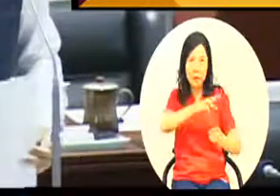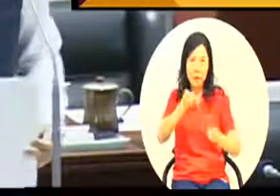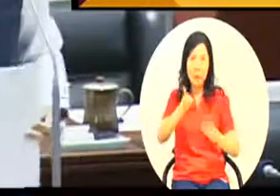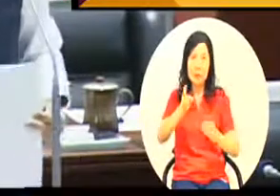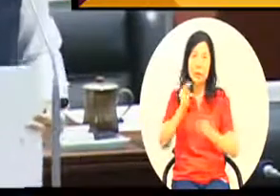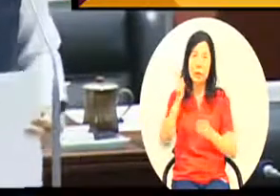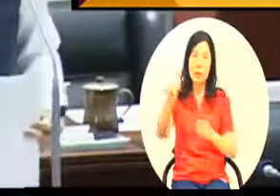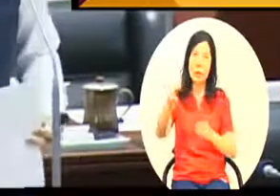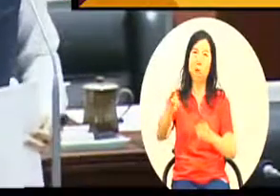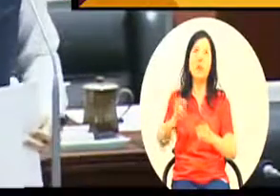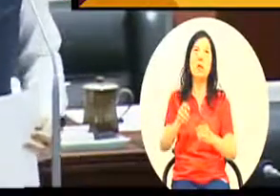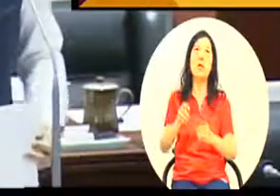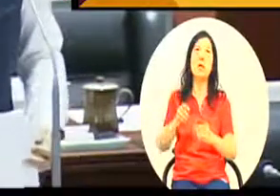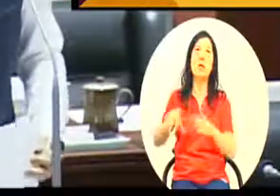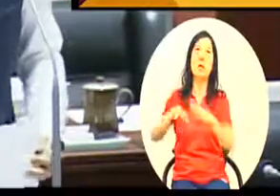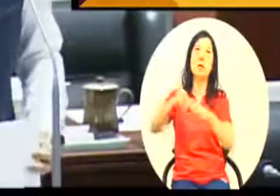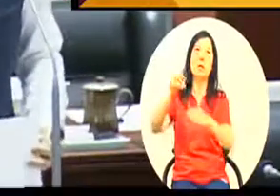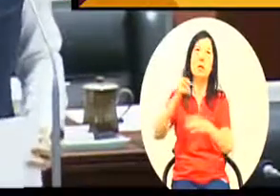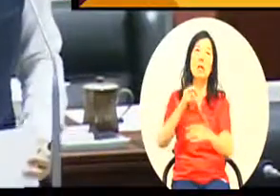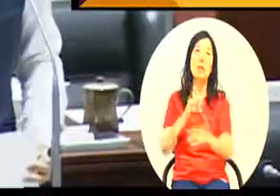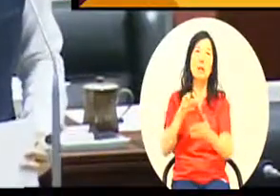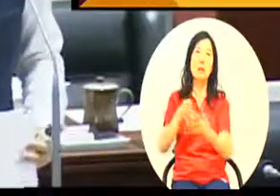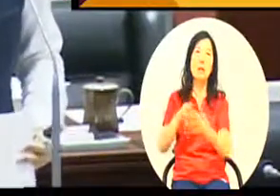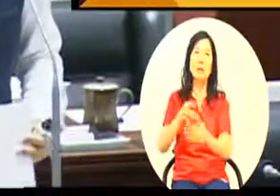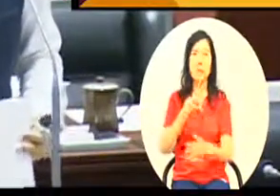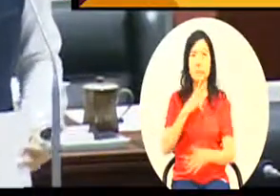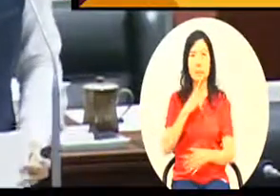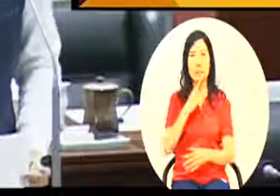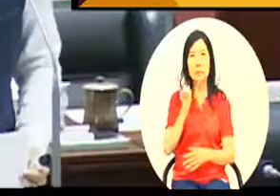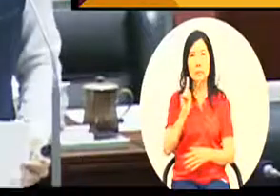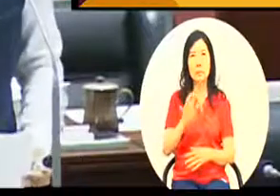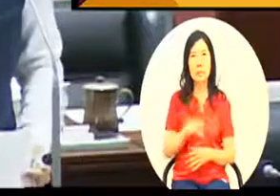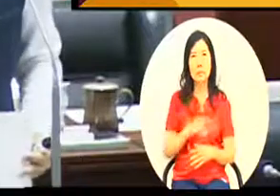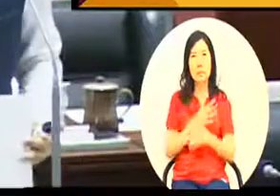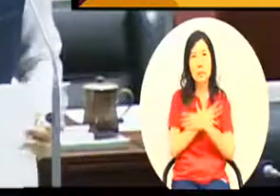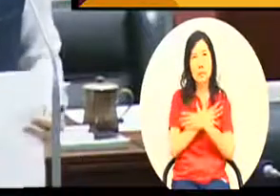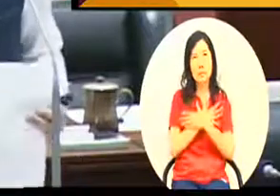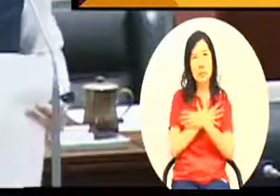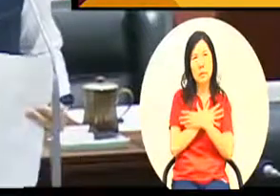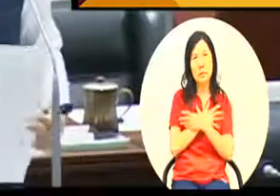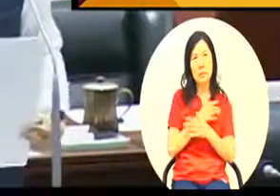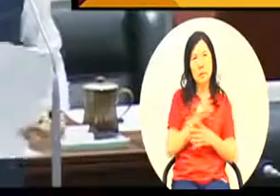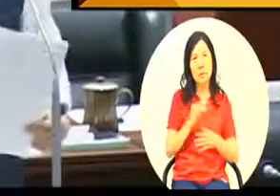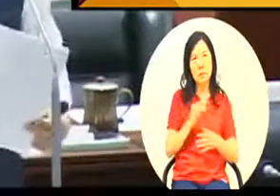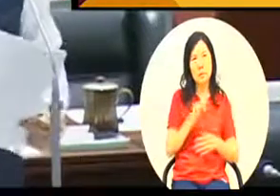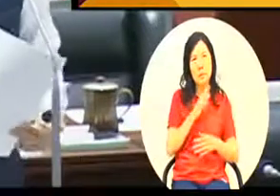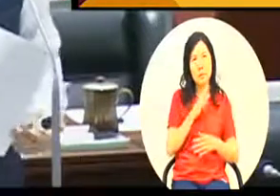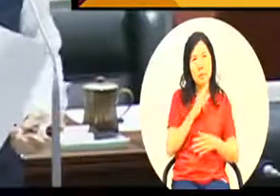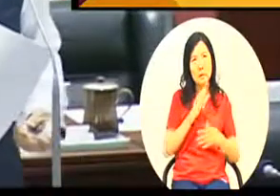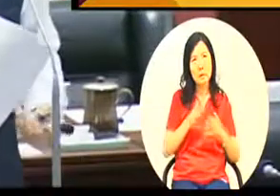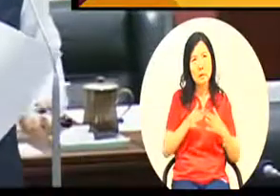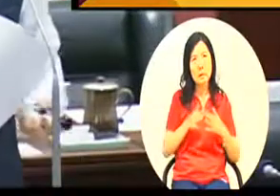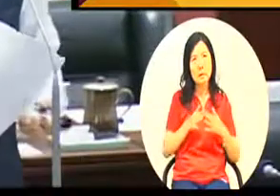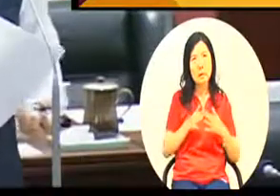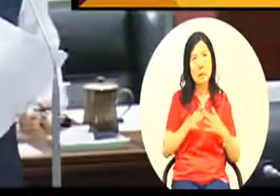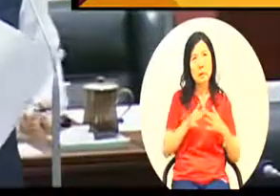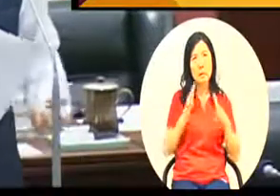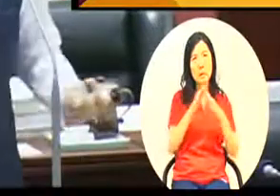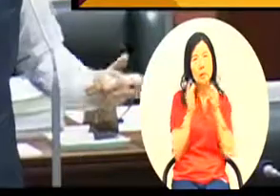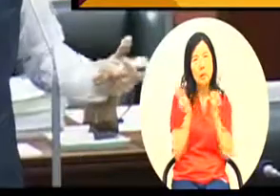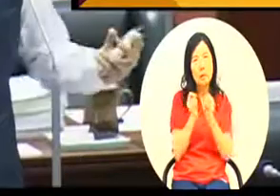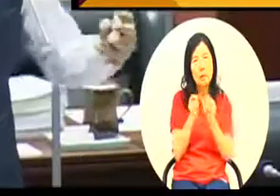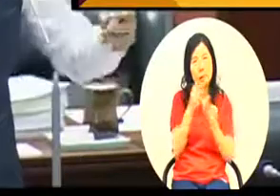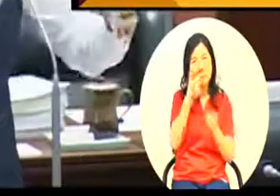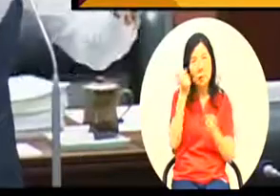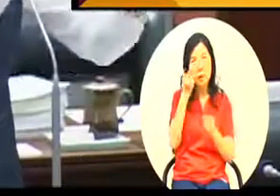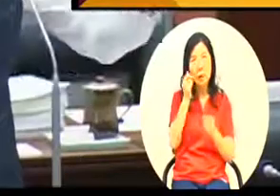远的去抽。那可是这样就很奇怪啊，我们的幼稚园不是要离家比较近，然